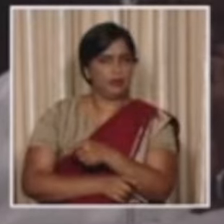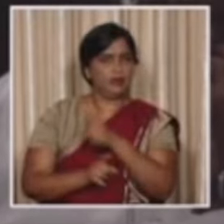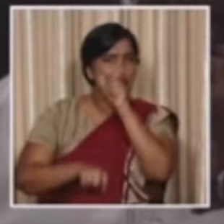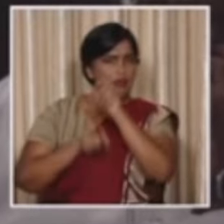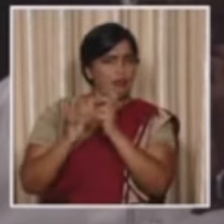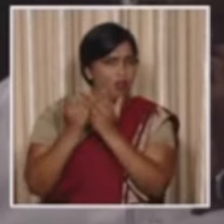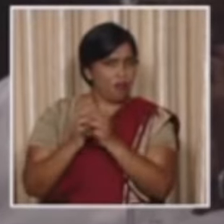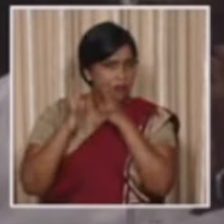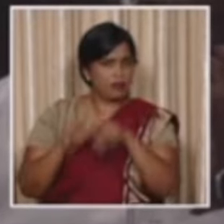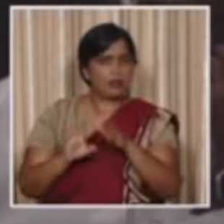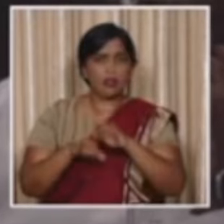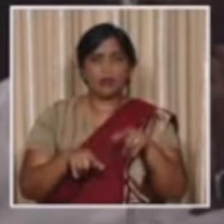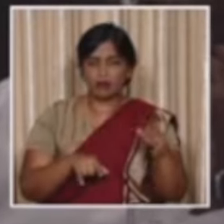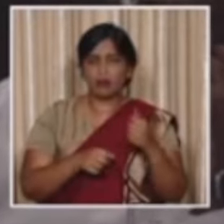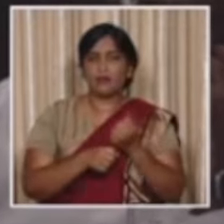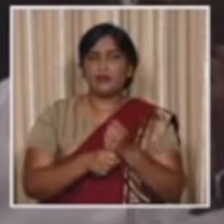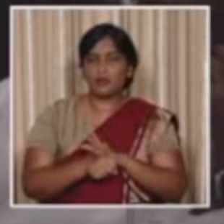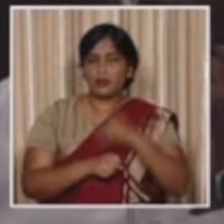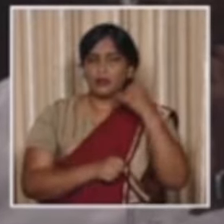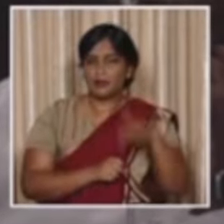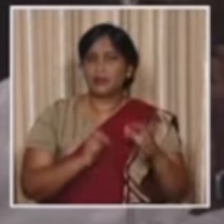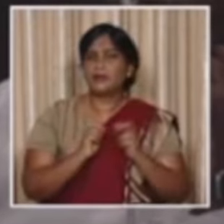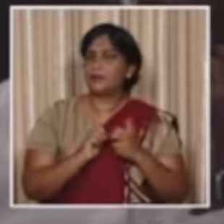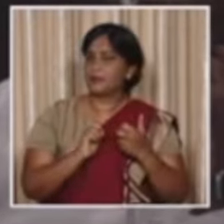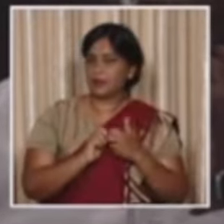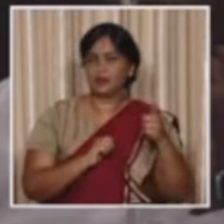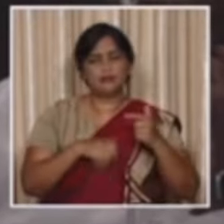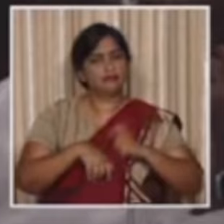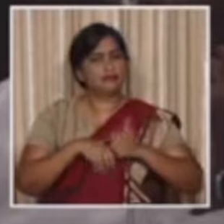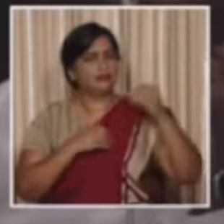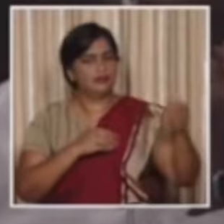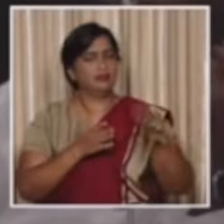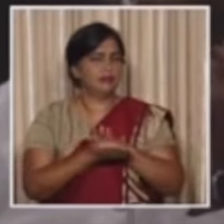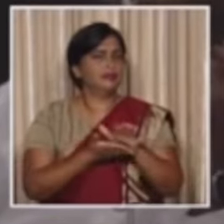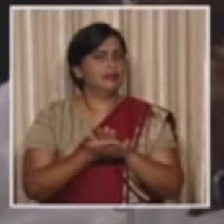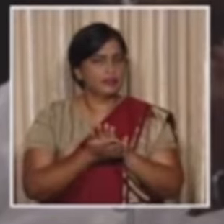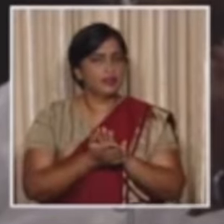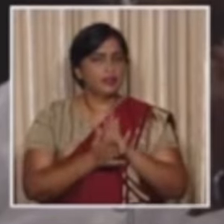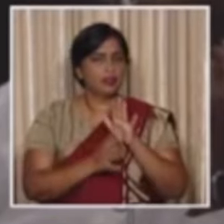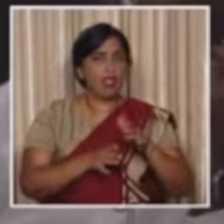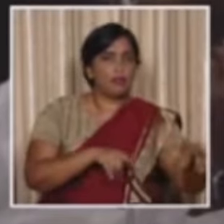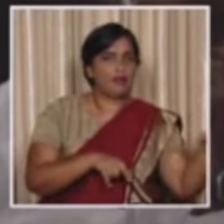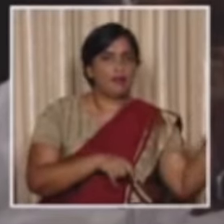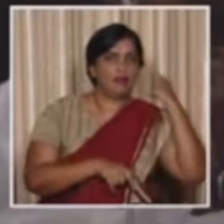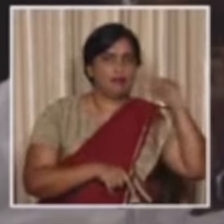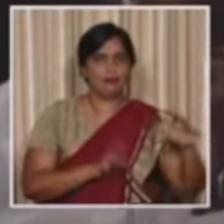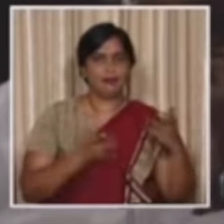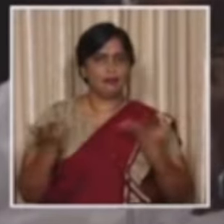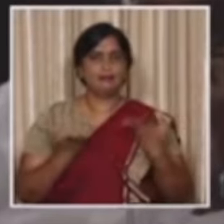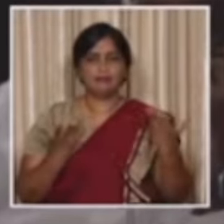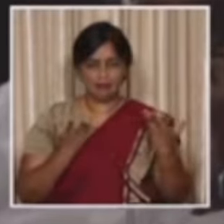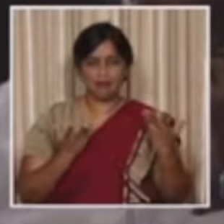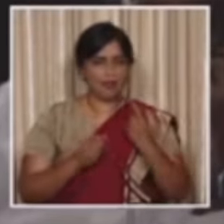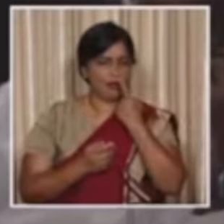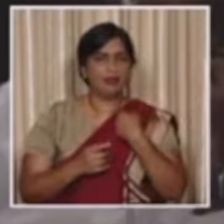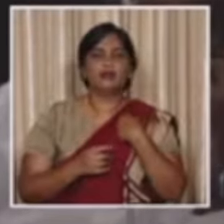තියෙද්දි මේ ළමයින්ට කොවිඩ් 19 නිසා මේ මතුවෙච්ච ප්‍රශ්නෙට යම් කාලයක් දීලා ඒක බේරගන්න. හැබැයි ඒකට පණින්නේ අලුතෙන් එන ළමයි. ඒකම තමයි මෙතුම